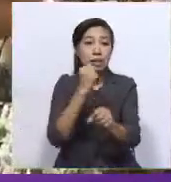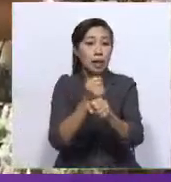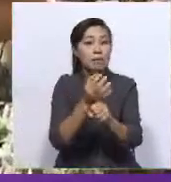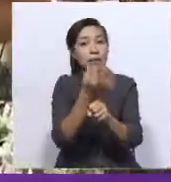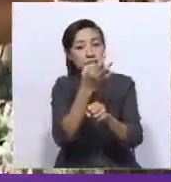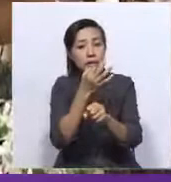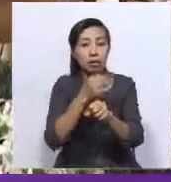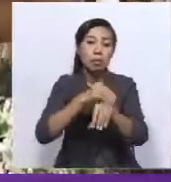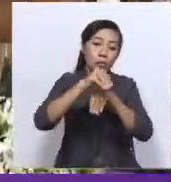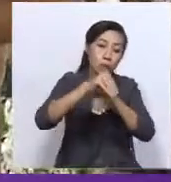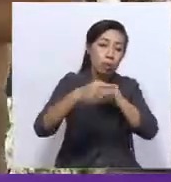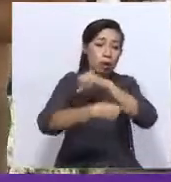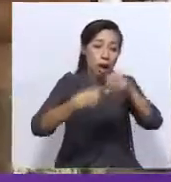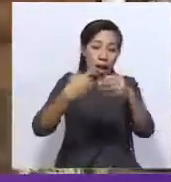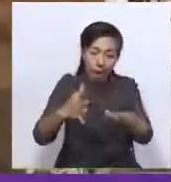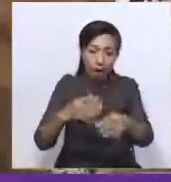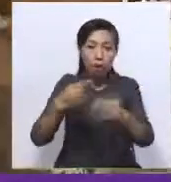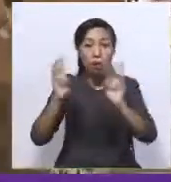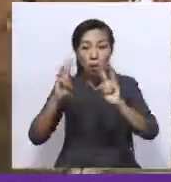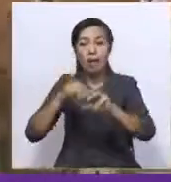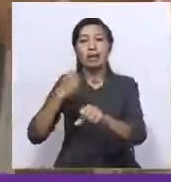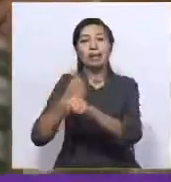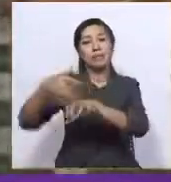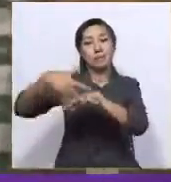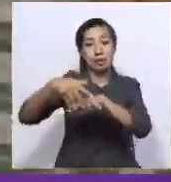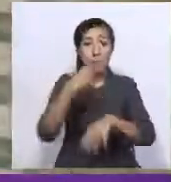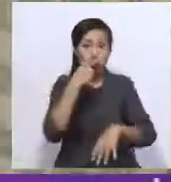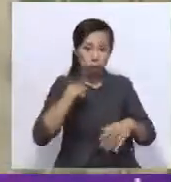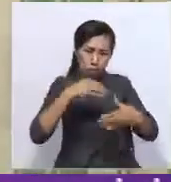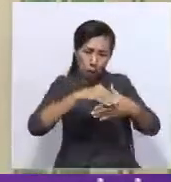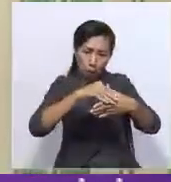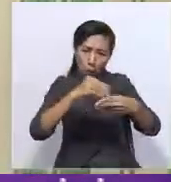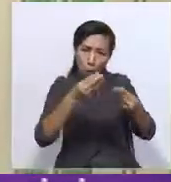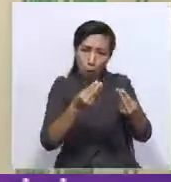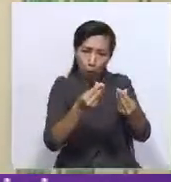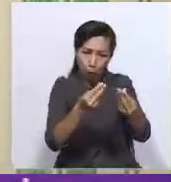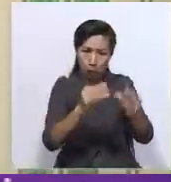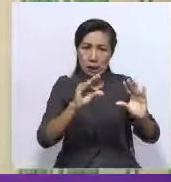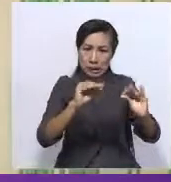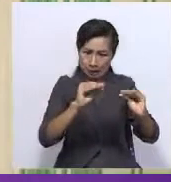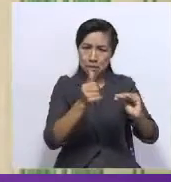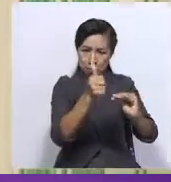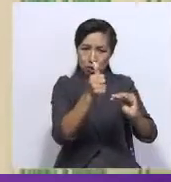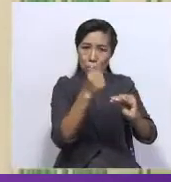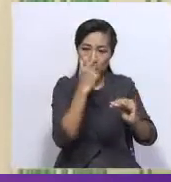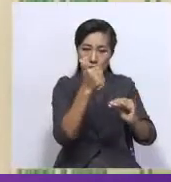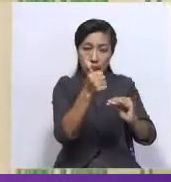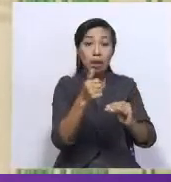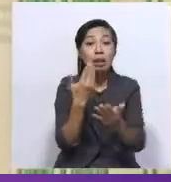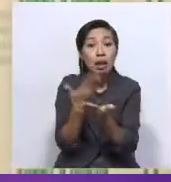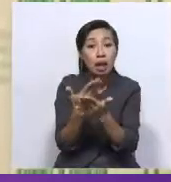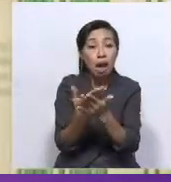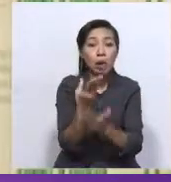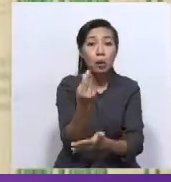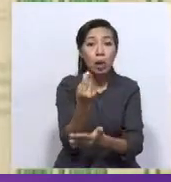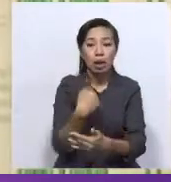คะ นี่ค่ะคุณผู้ชมจับดูเนื้อผ้าเนี่ยรู้สึกว่าเนื้อผ้าก็นิ่มด้วยนะฮะเนื้อผ้าดีมากอันนี้ตกราคา